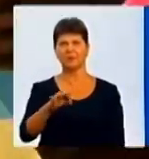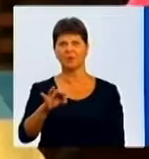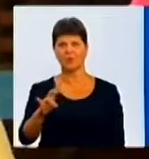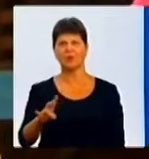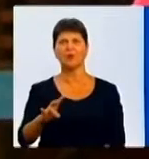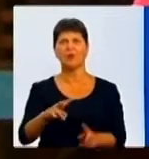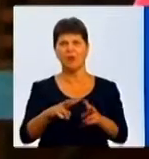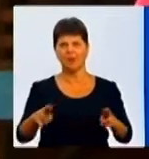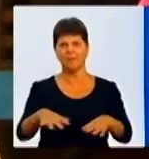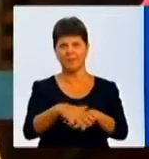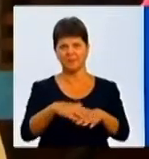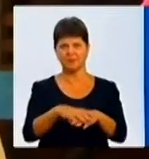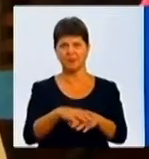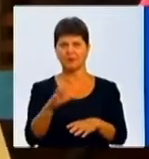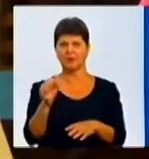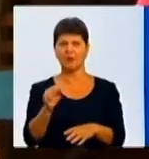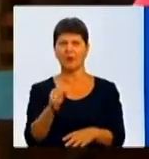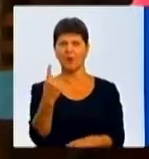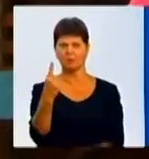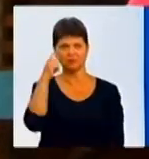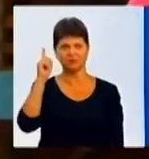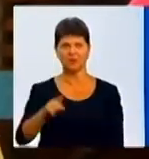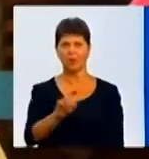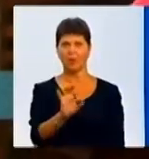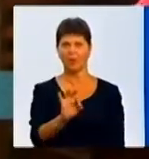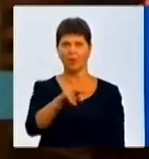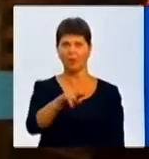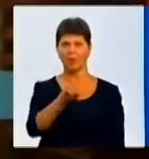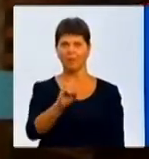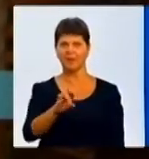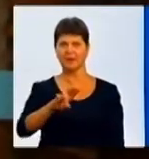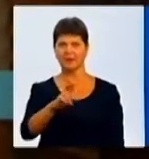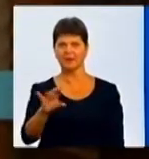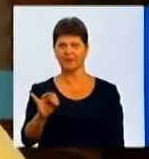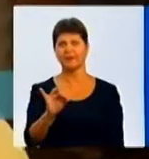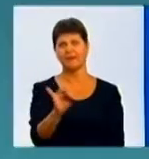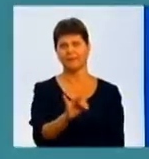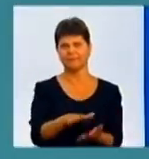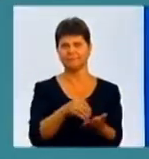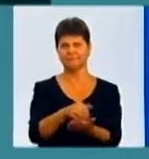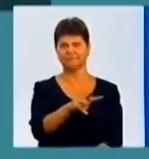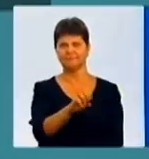ні. Знаю тільки одні опеньки. І маслята, все. А ті, що не знаю, не беру.